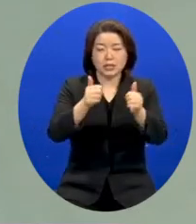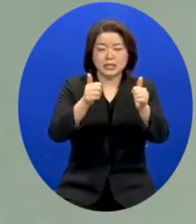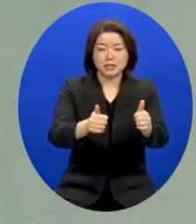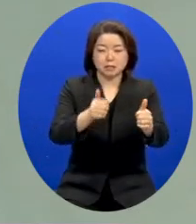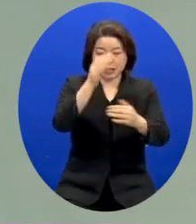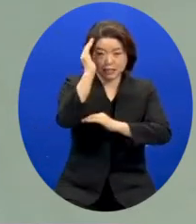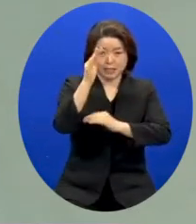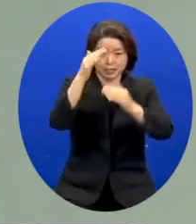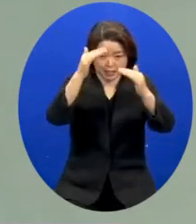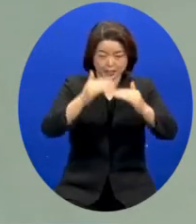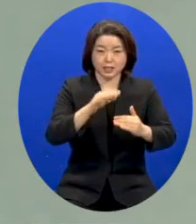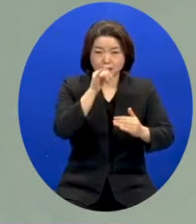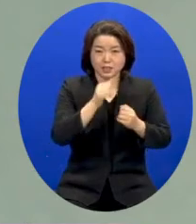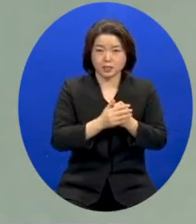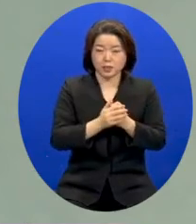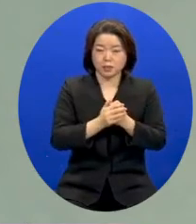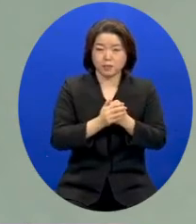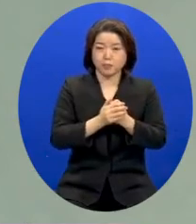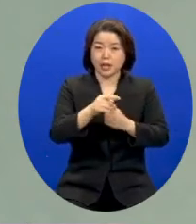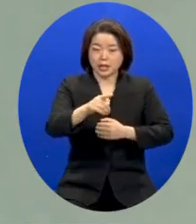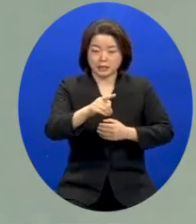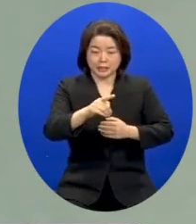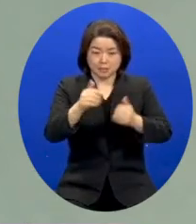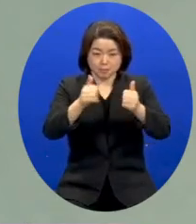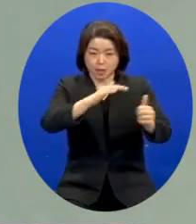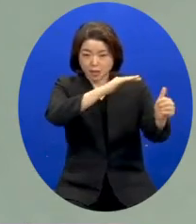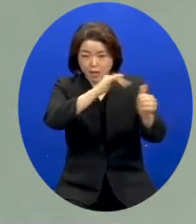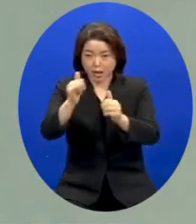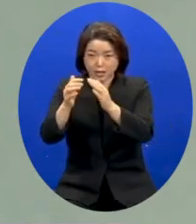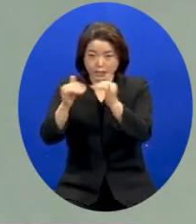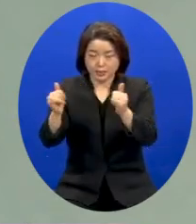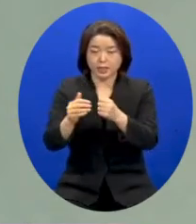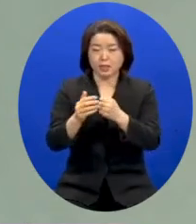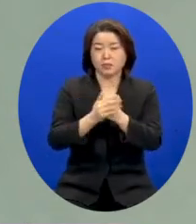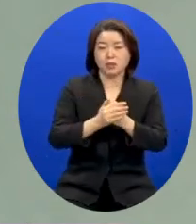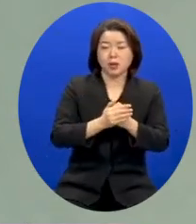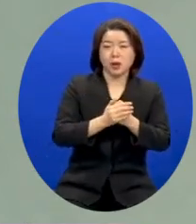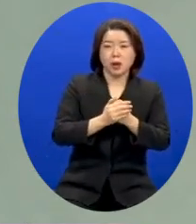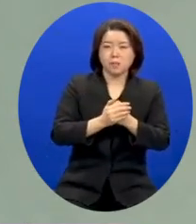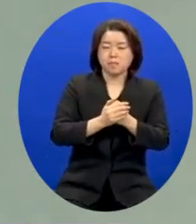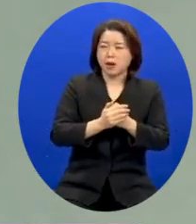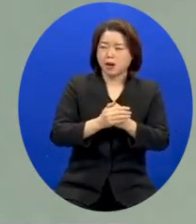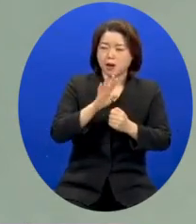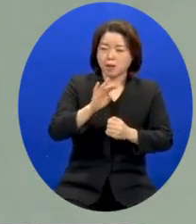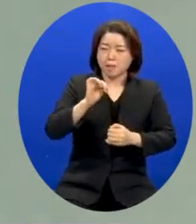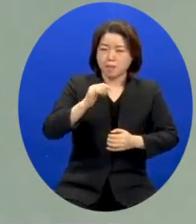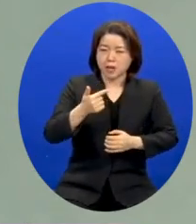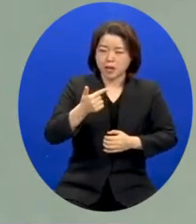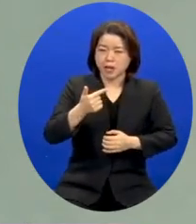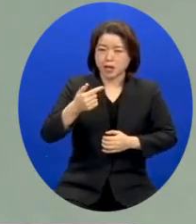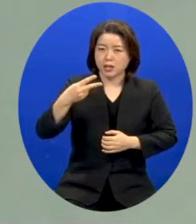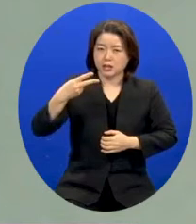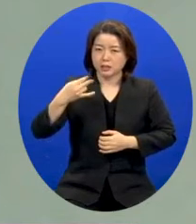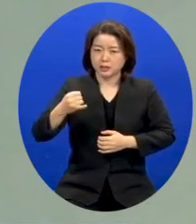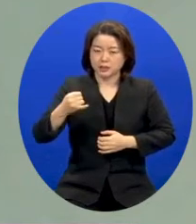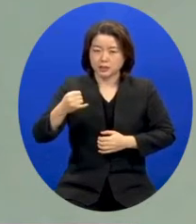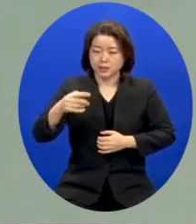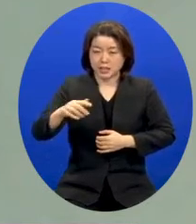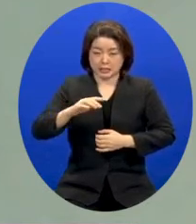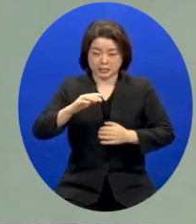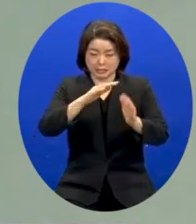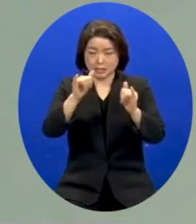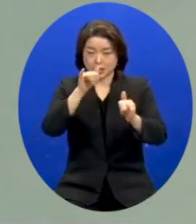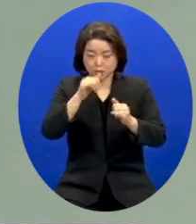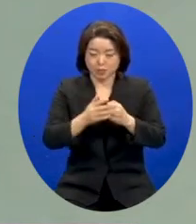피고는 반드 브렉이라고 하는 백인, 남아공의 백인 경찰관입니다. 그와